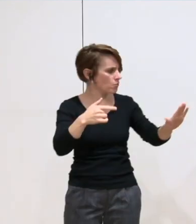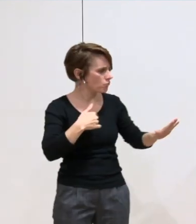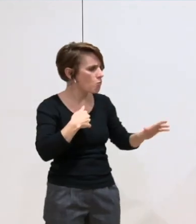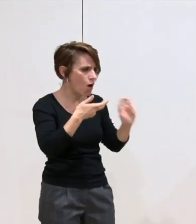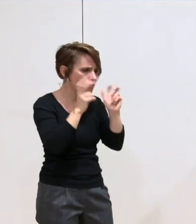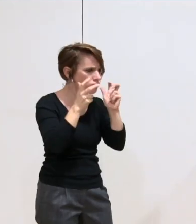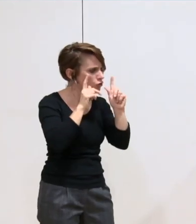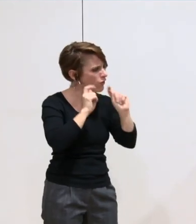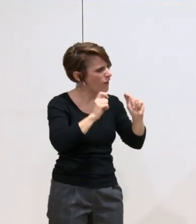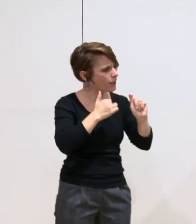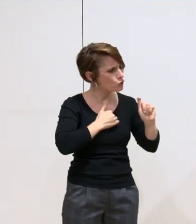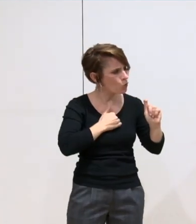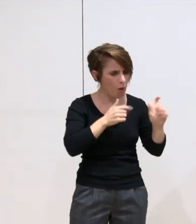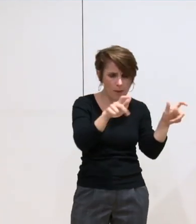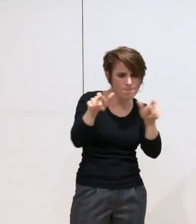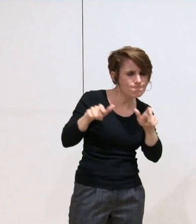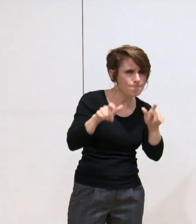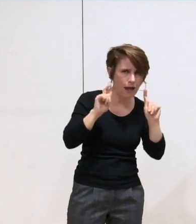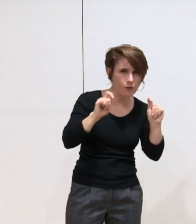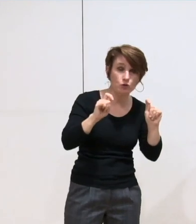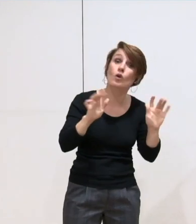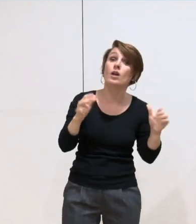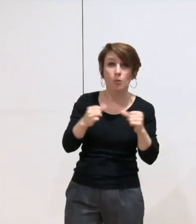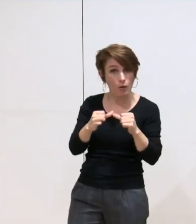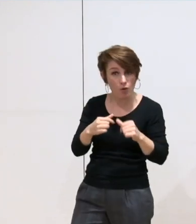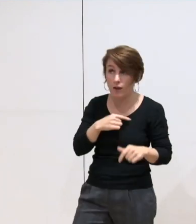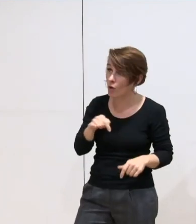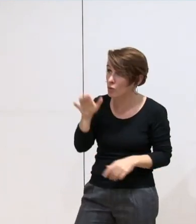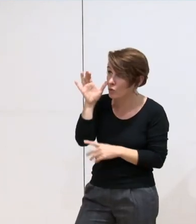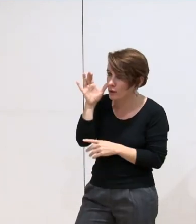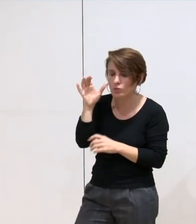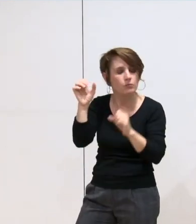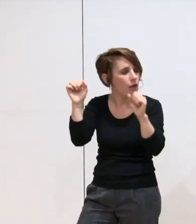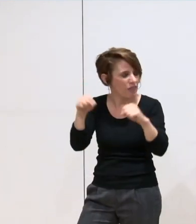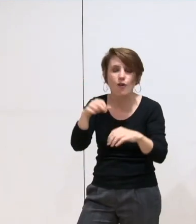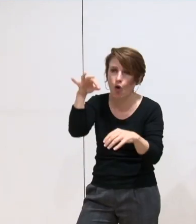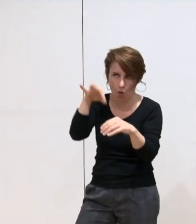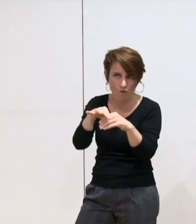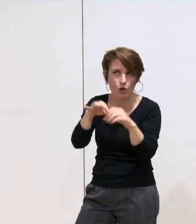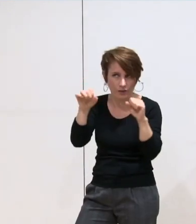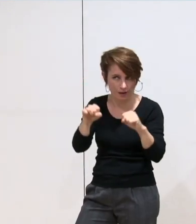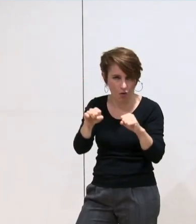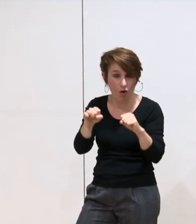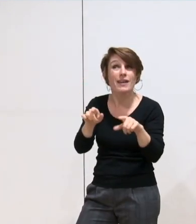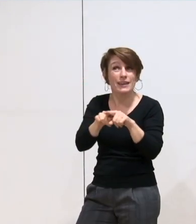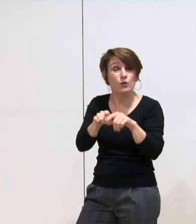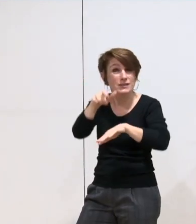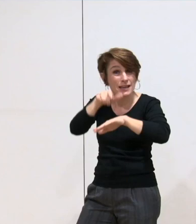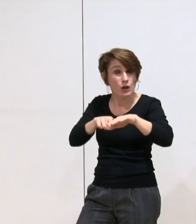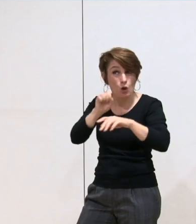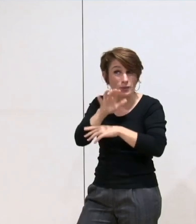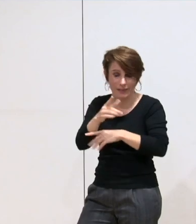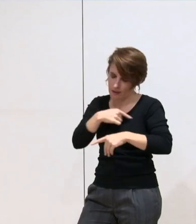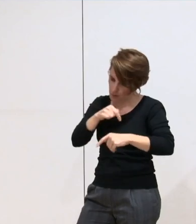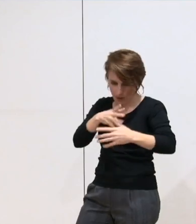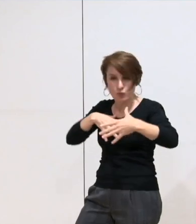j'y veillerai personnellement », nous avions décidé non seulement de voter la délibération, mais de faire partie de ce comité dont